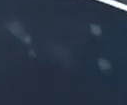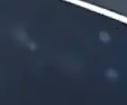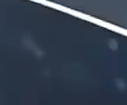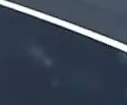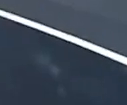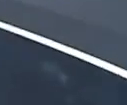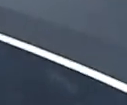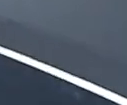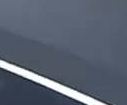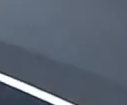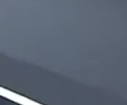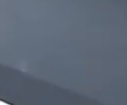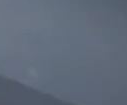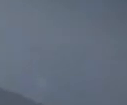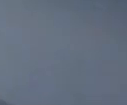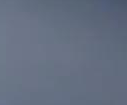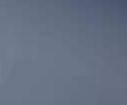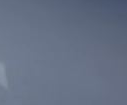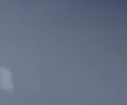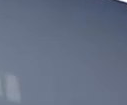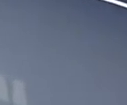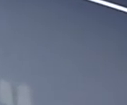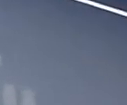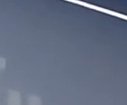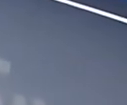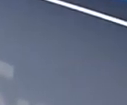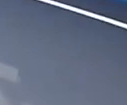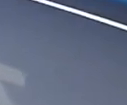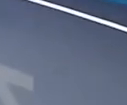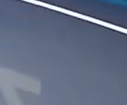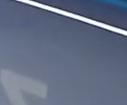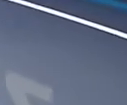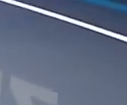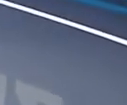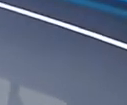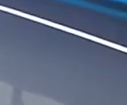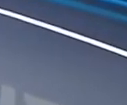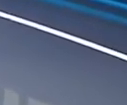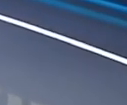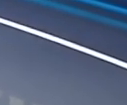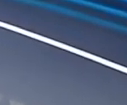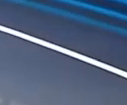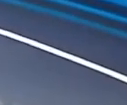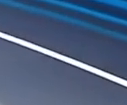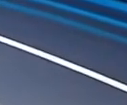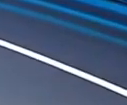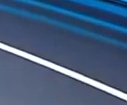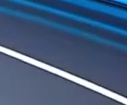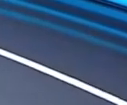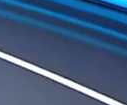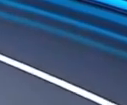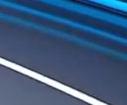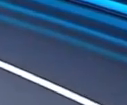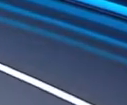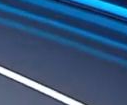Cumhurbaşkanı Erdoğan bugün Reyhanlı Barajı'nın açılışını yaptı. Gündeminde Suriye vardı. İdlib'deki sivil katliama dikkat çekti. Rusya ve